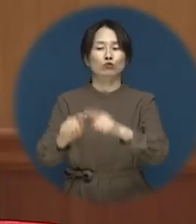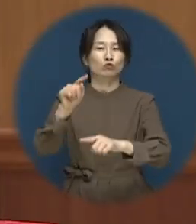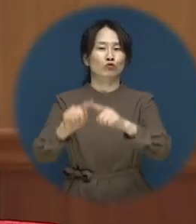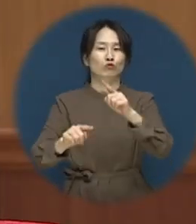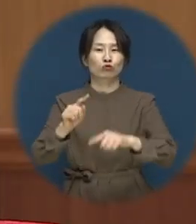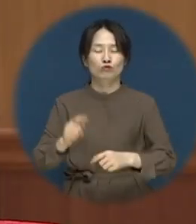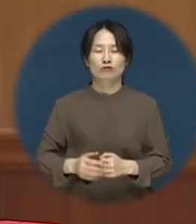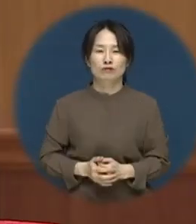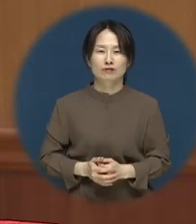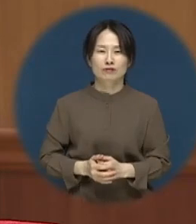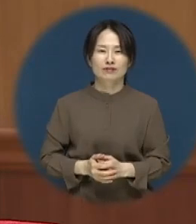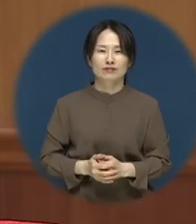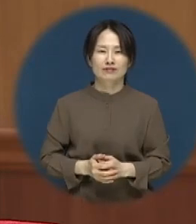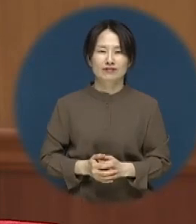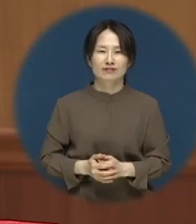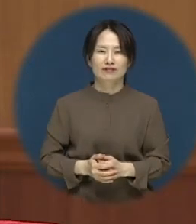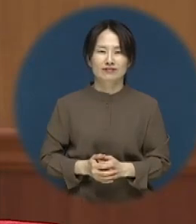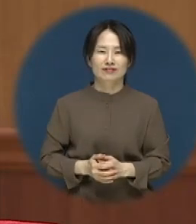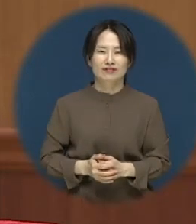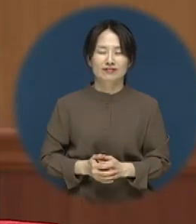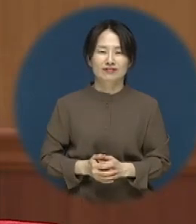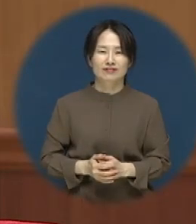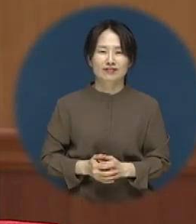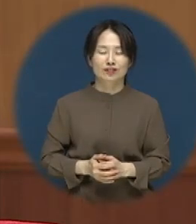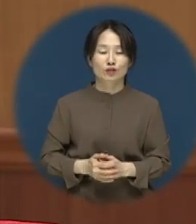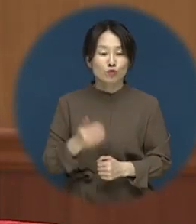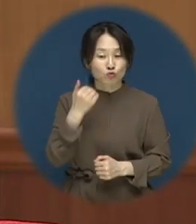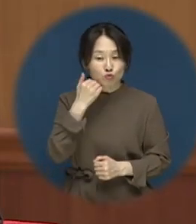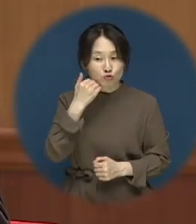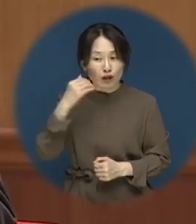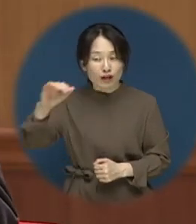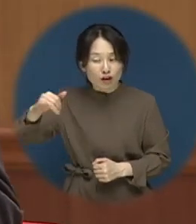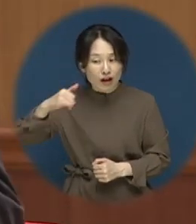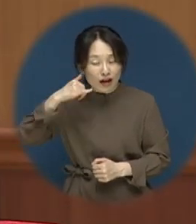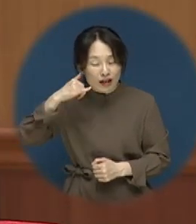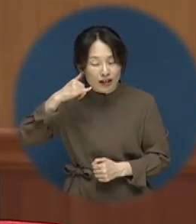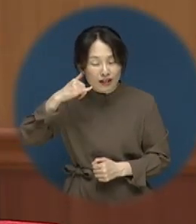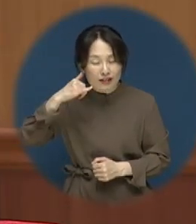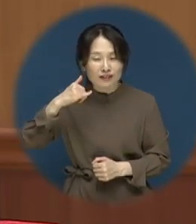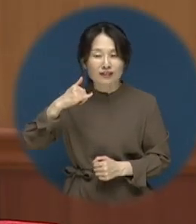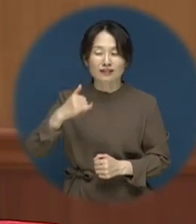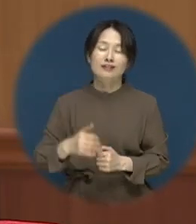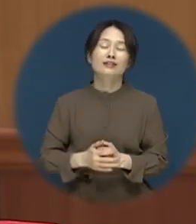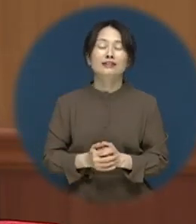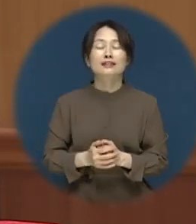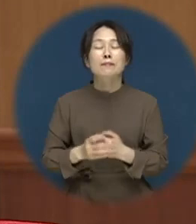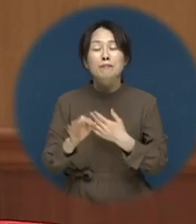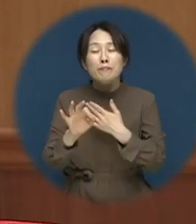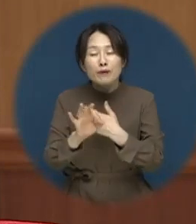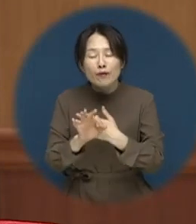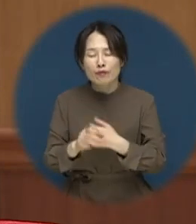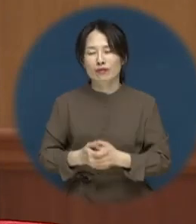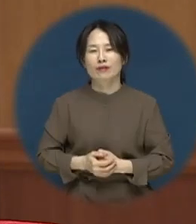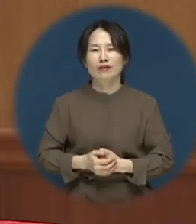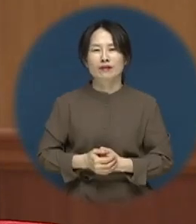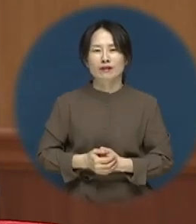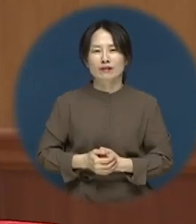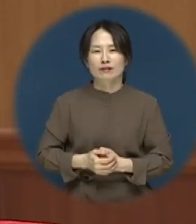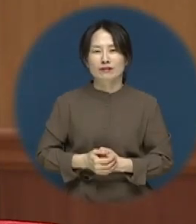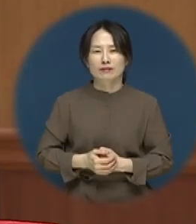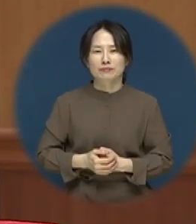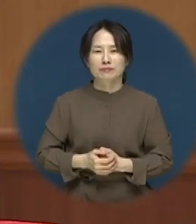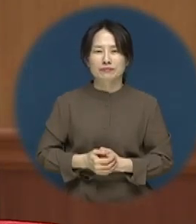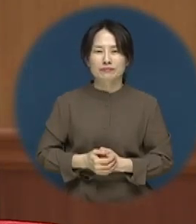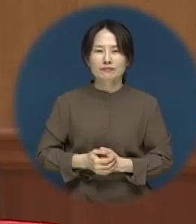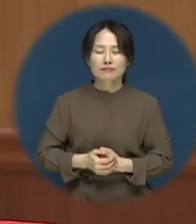나무? 누가 이제 그, 저희한테 연락을 하느냐. 예. 이제 그거죠. 고객들이 아프다는 것은. 예. 이제 그